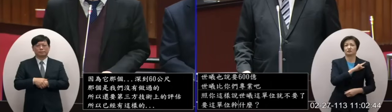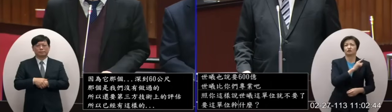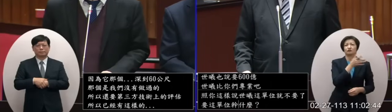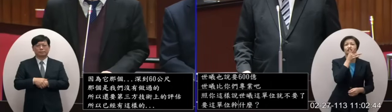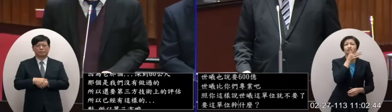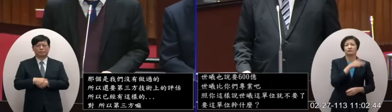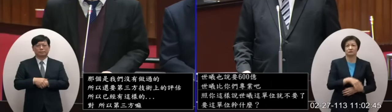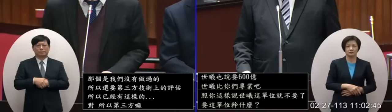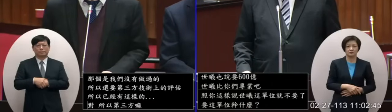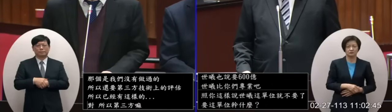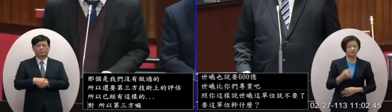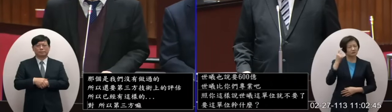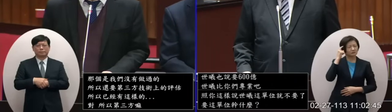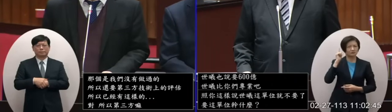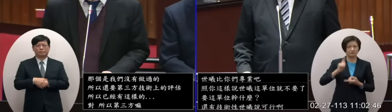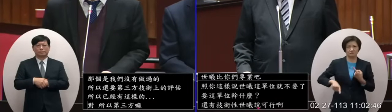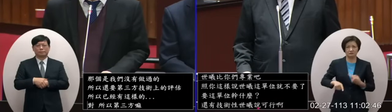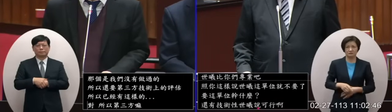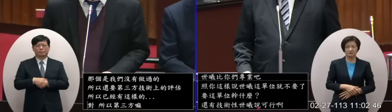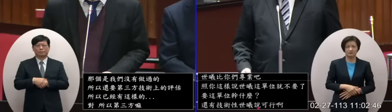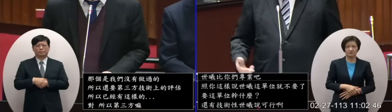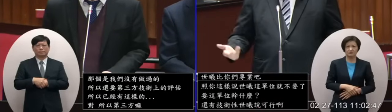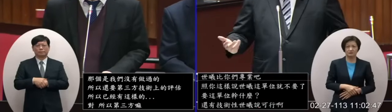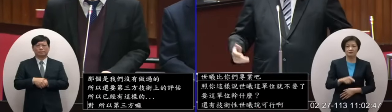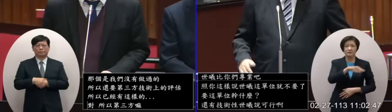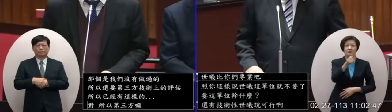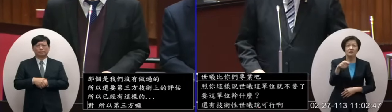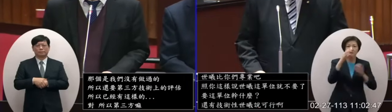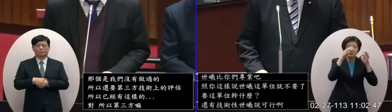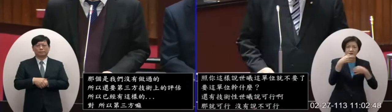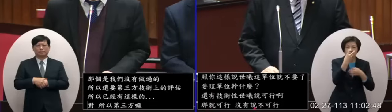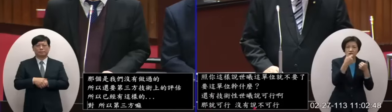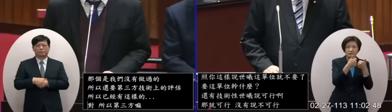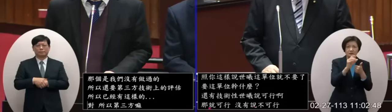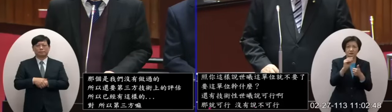啊，我很奇怪嘞，你们找世纪开了会了吗？也没有啊，